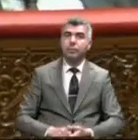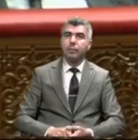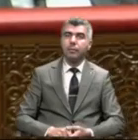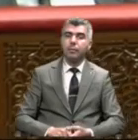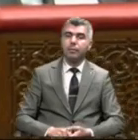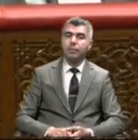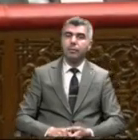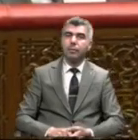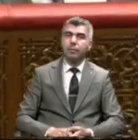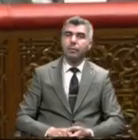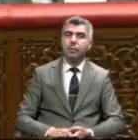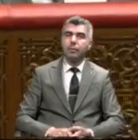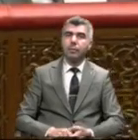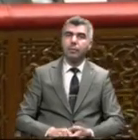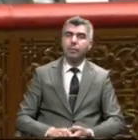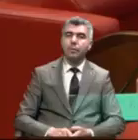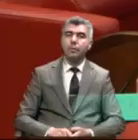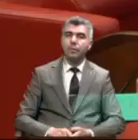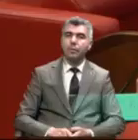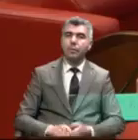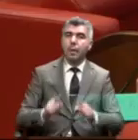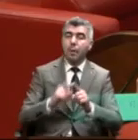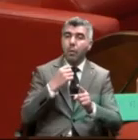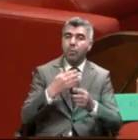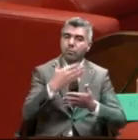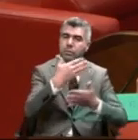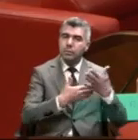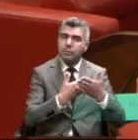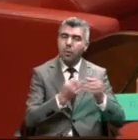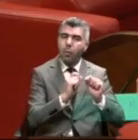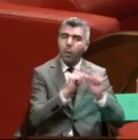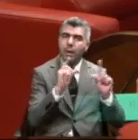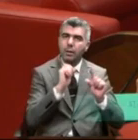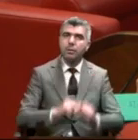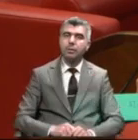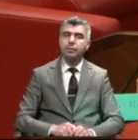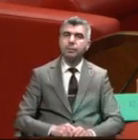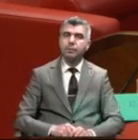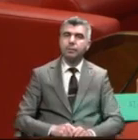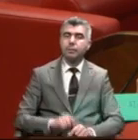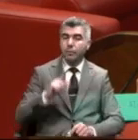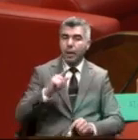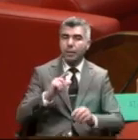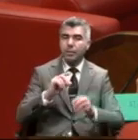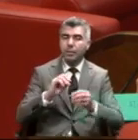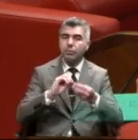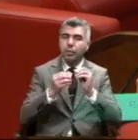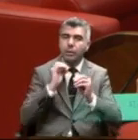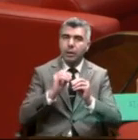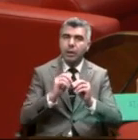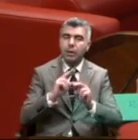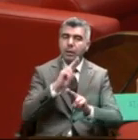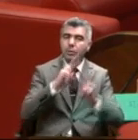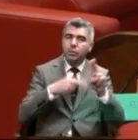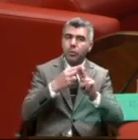بالنسبه ليا انا بالنسبه ليا هو هذا كانت اسئله وتعقيبات